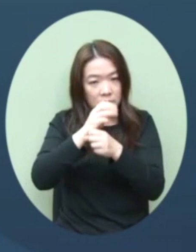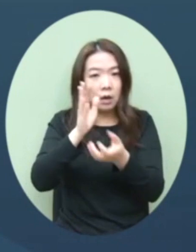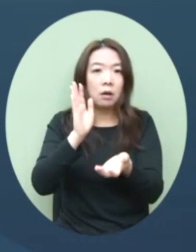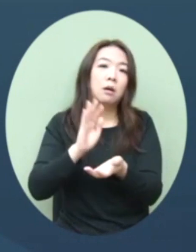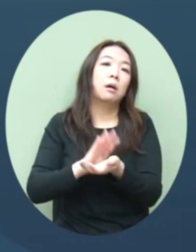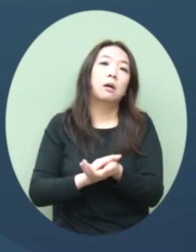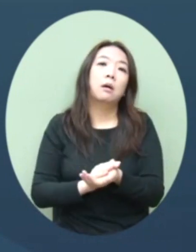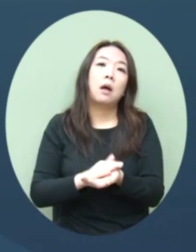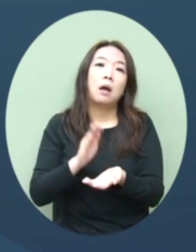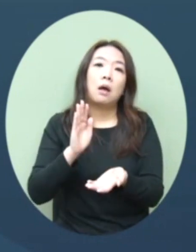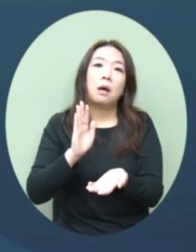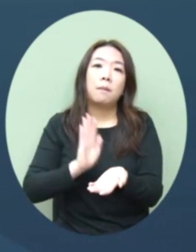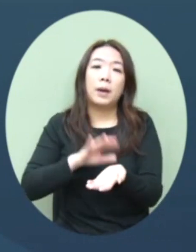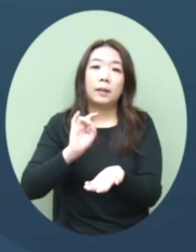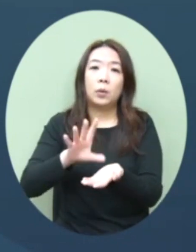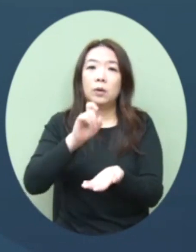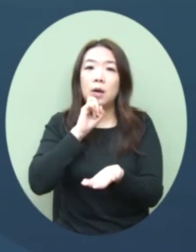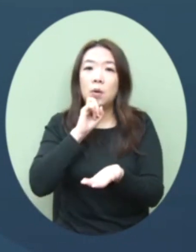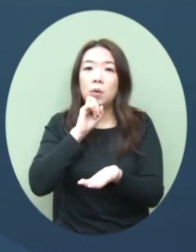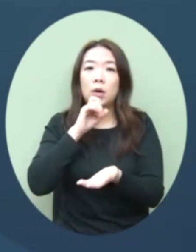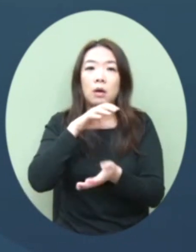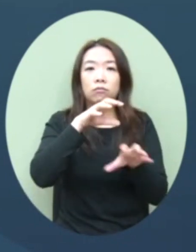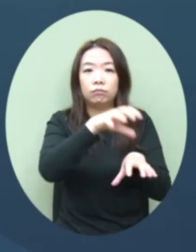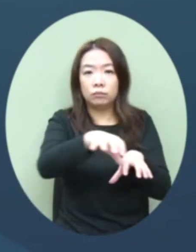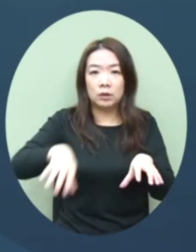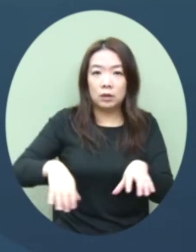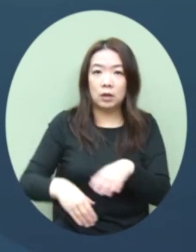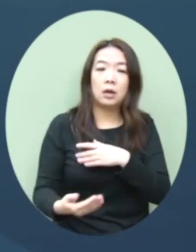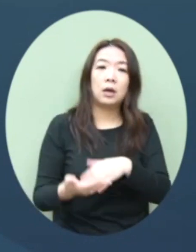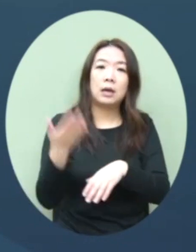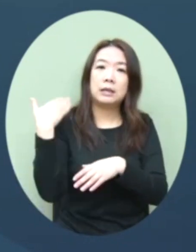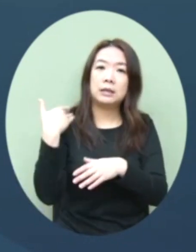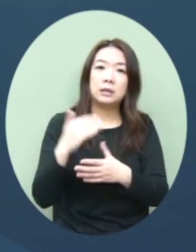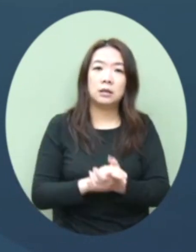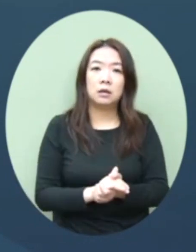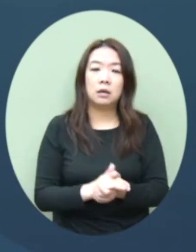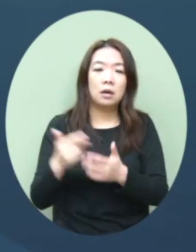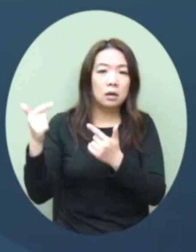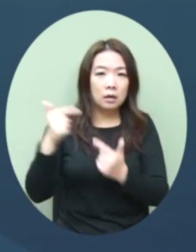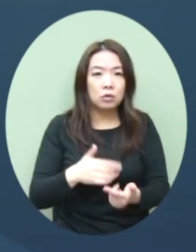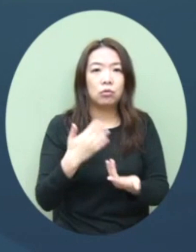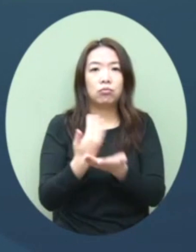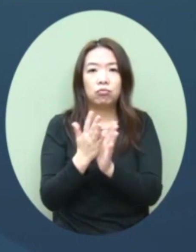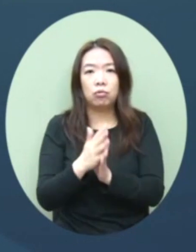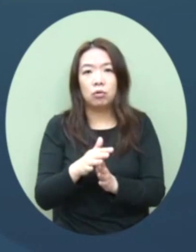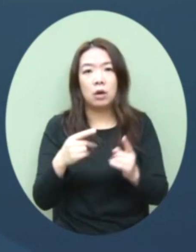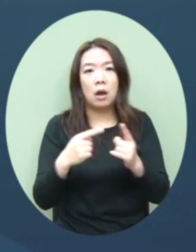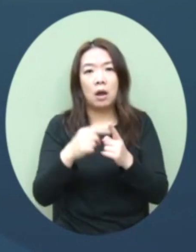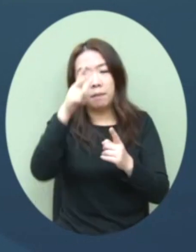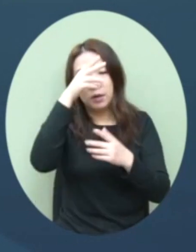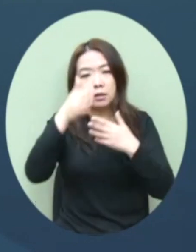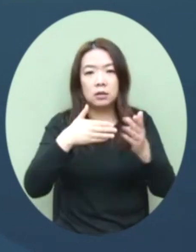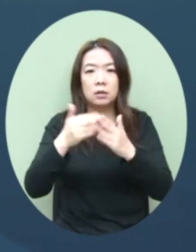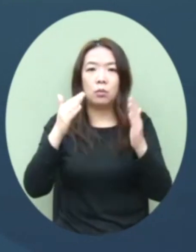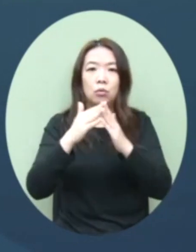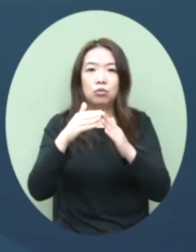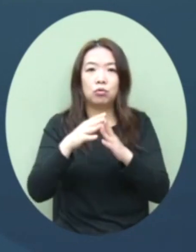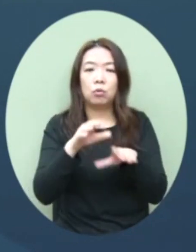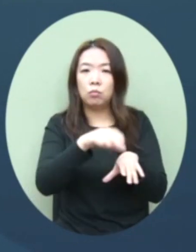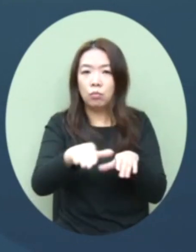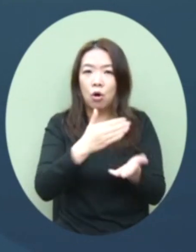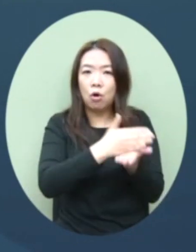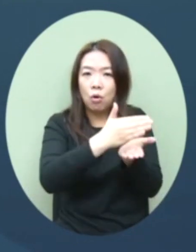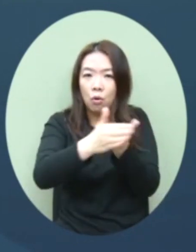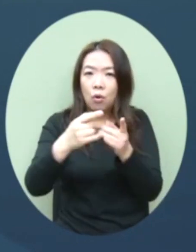比较严重的区域我们已经过去这段时间不断透过民政事务处在当区向